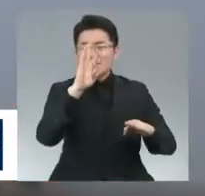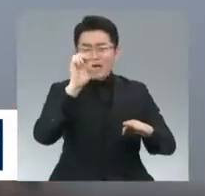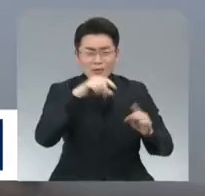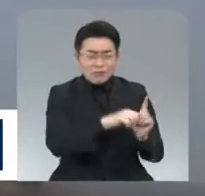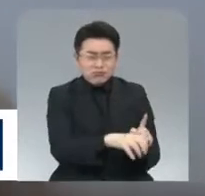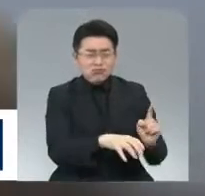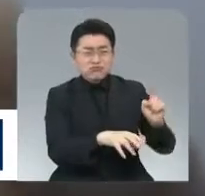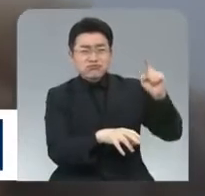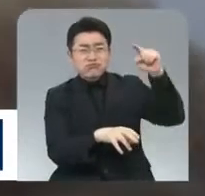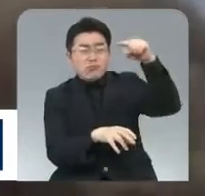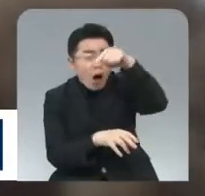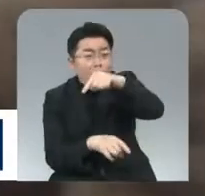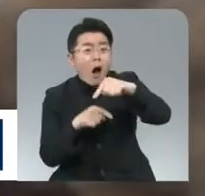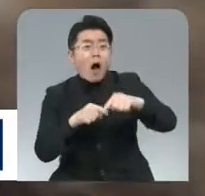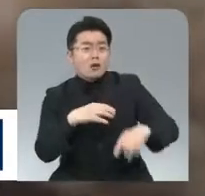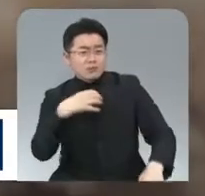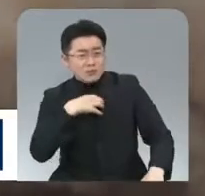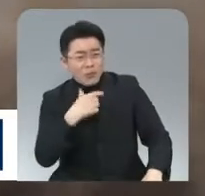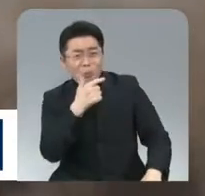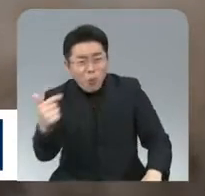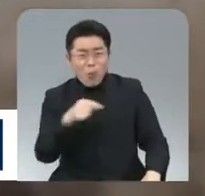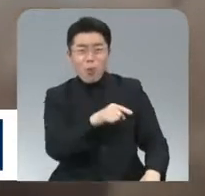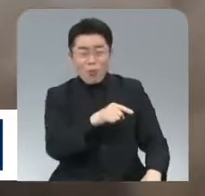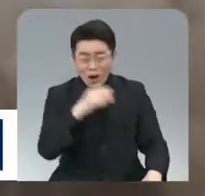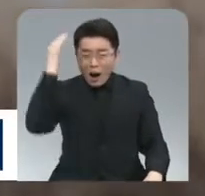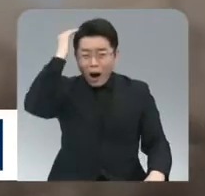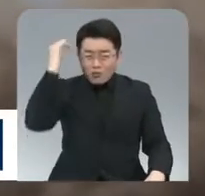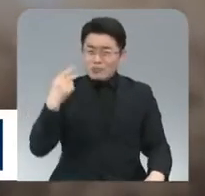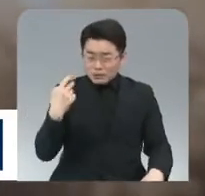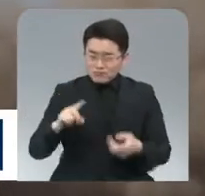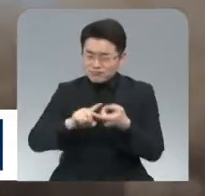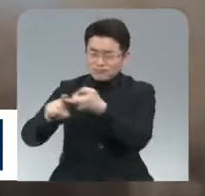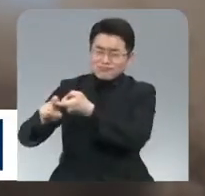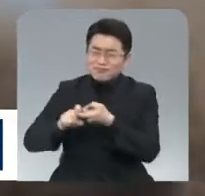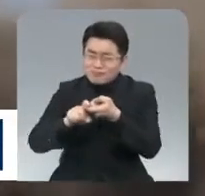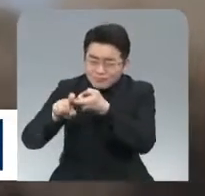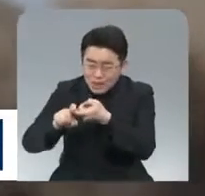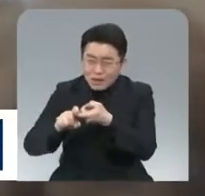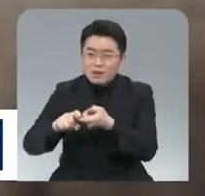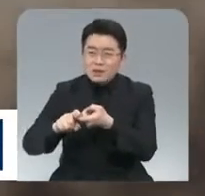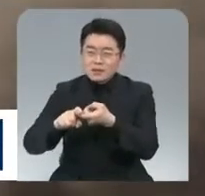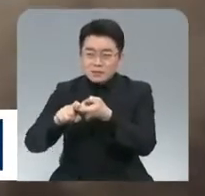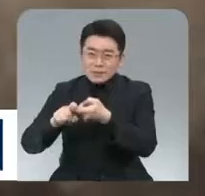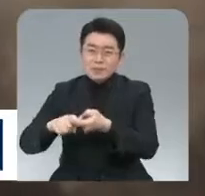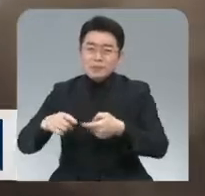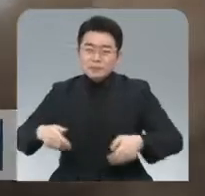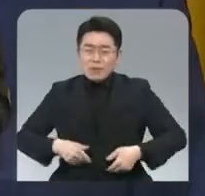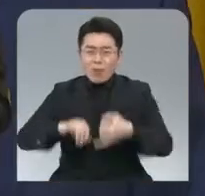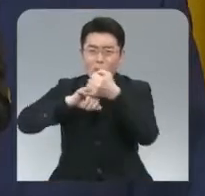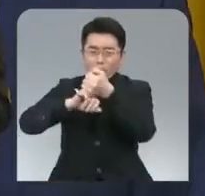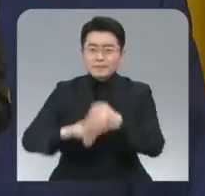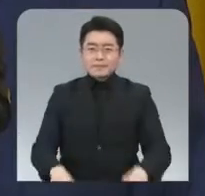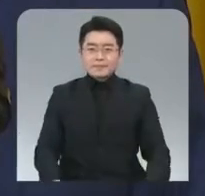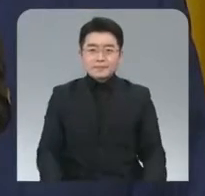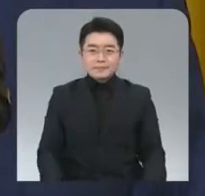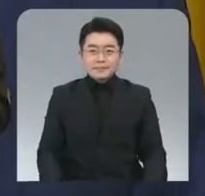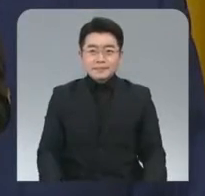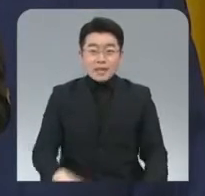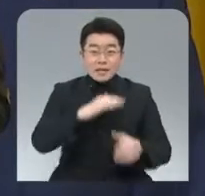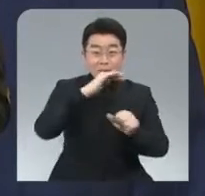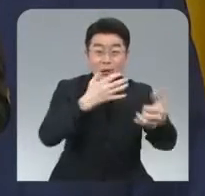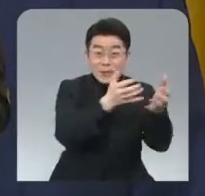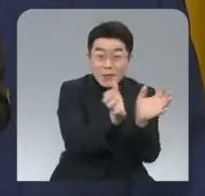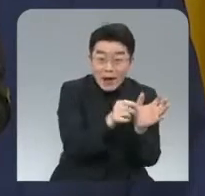実質的な協議を行うため韓米政策協議代表団を派遣することにしたと明らか